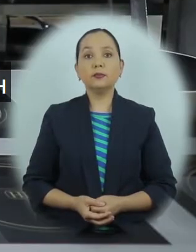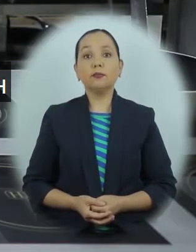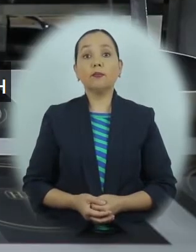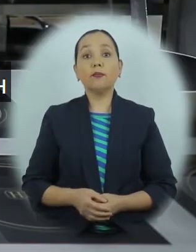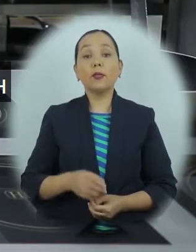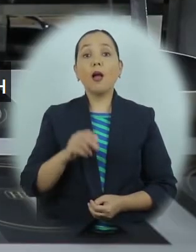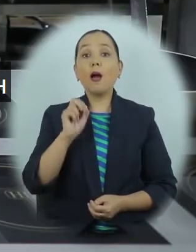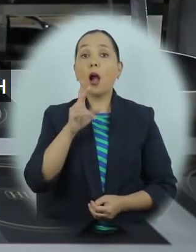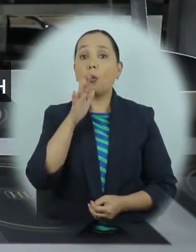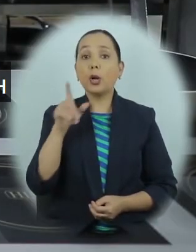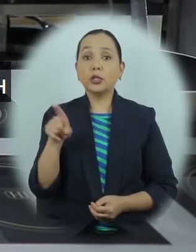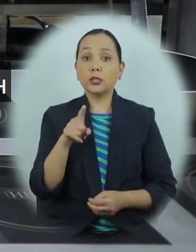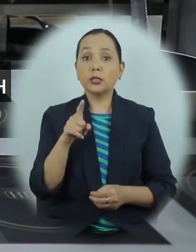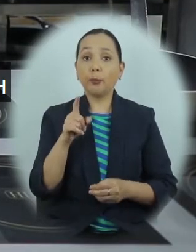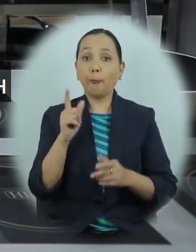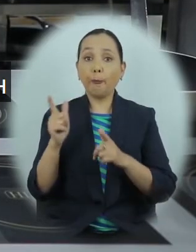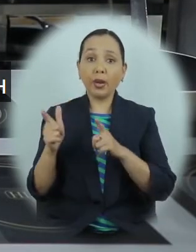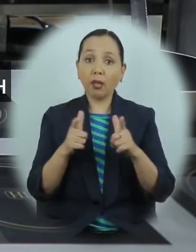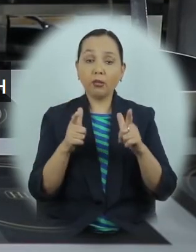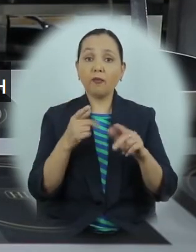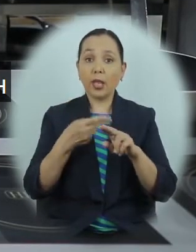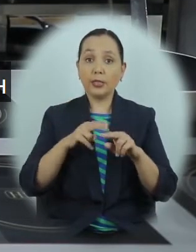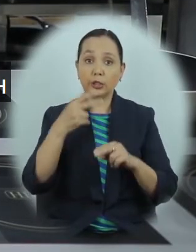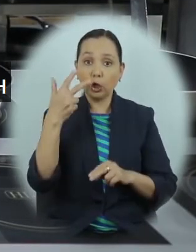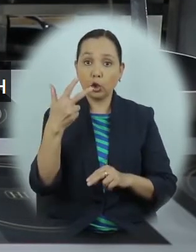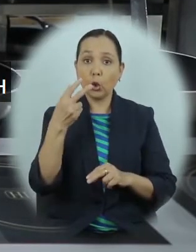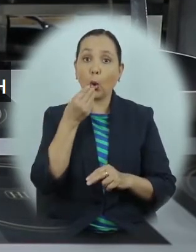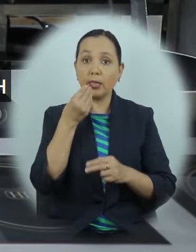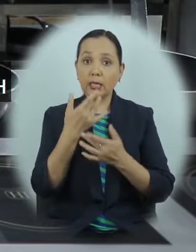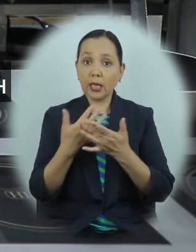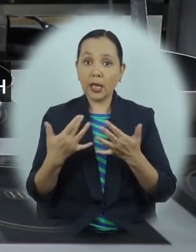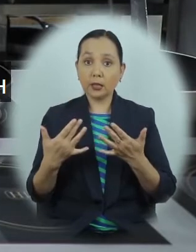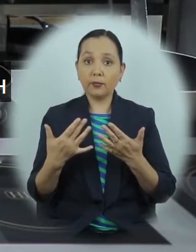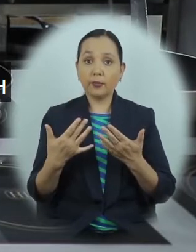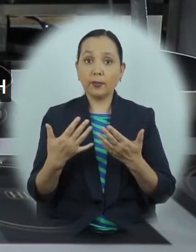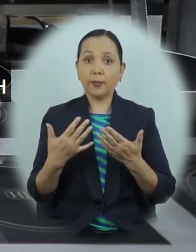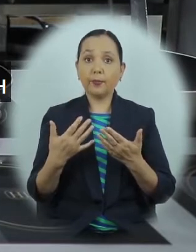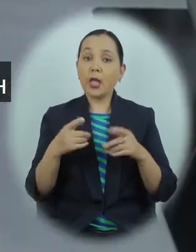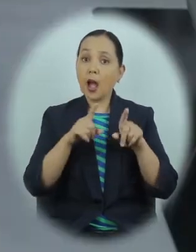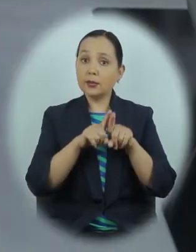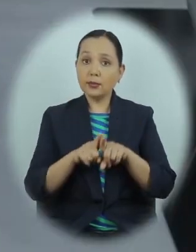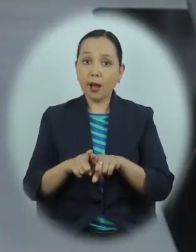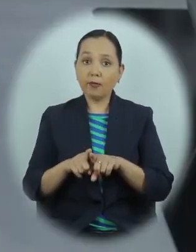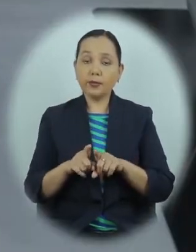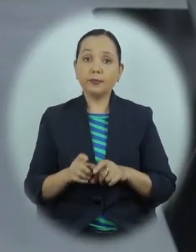так как процесс приготовления этих трёх ингредиентов одинаков